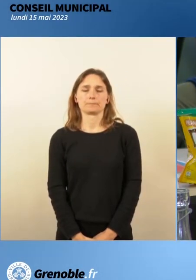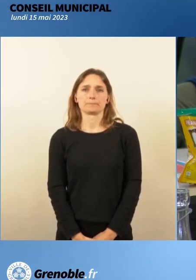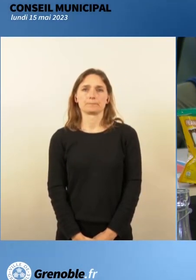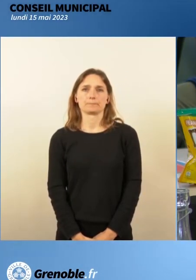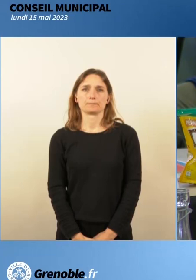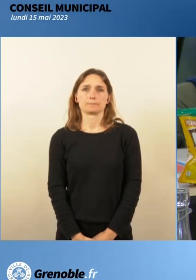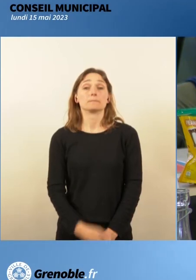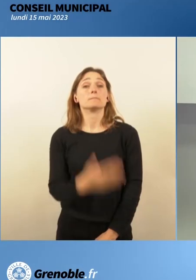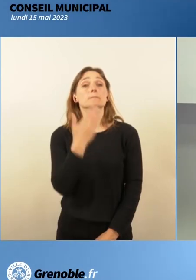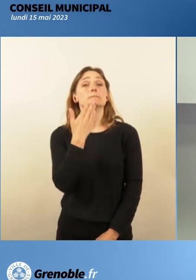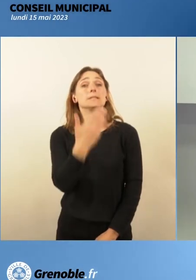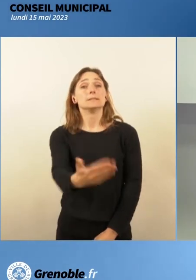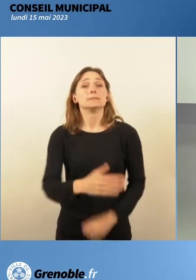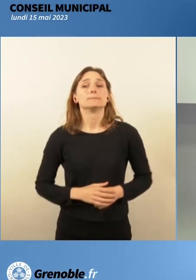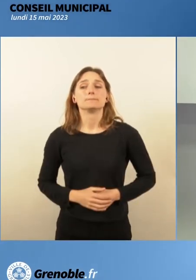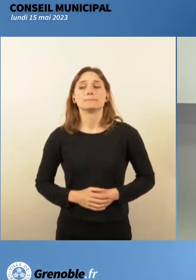merci